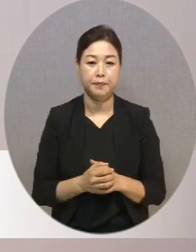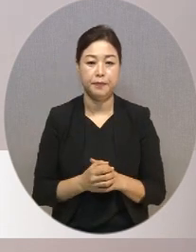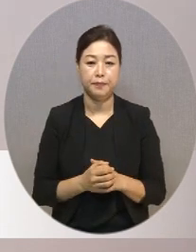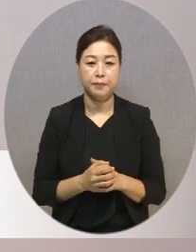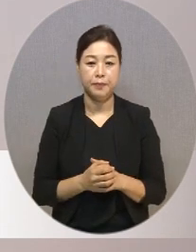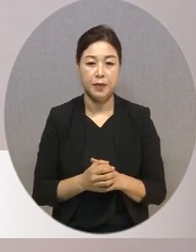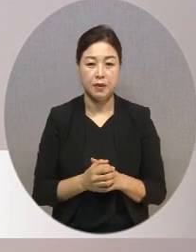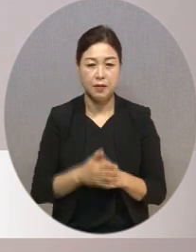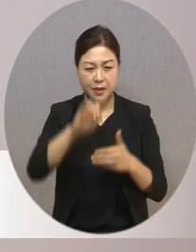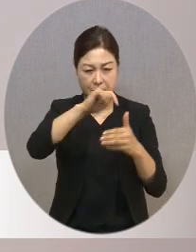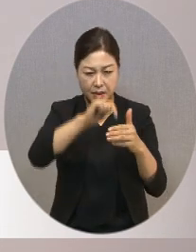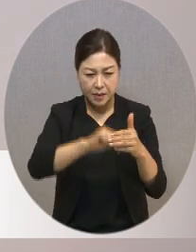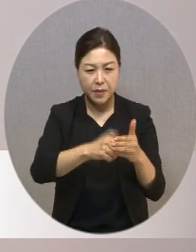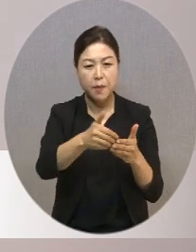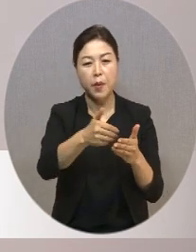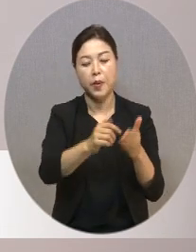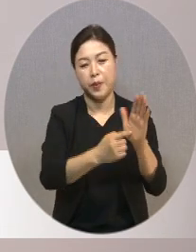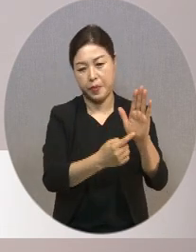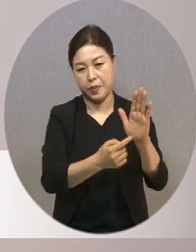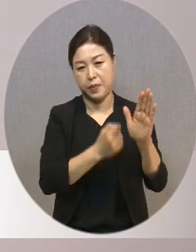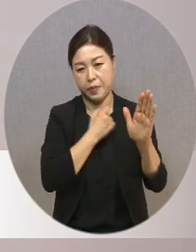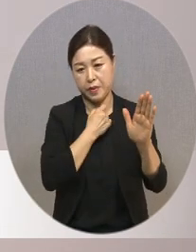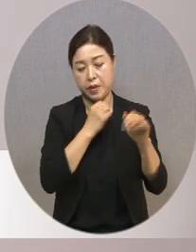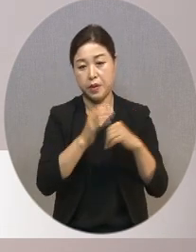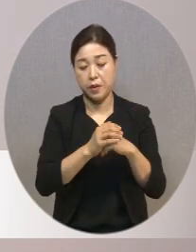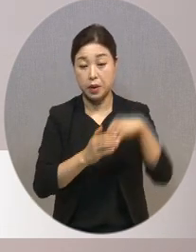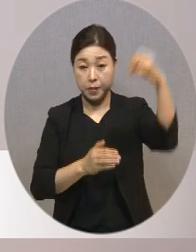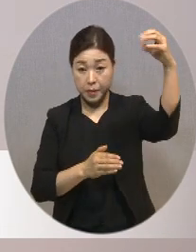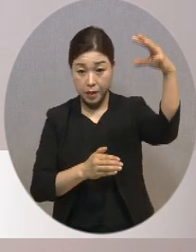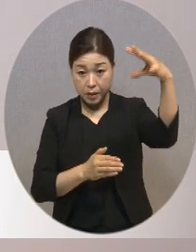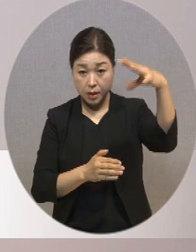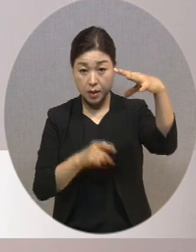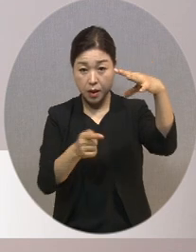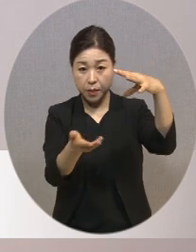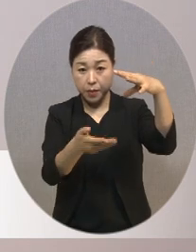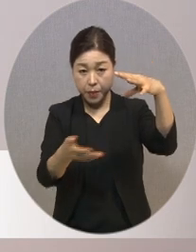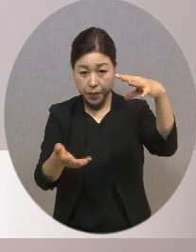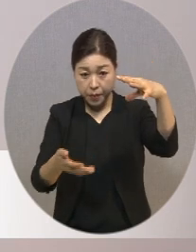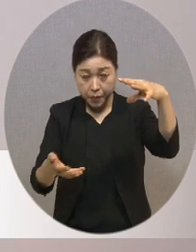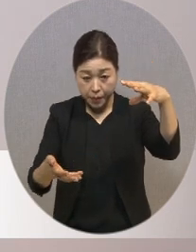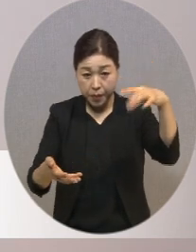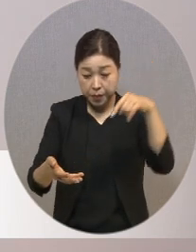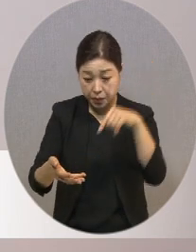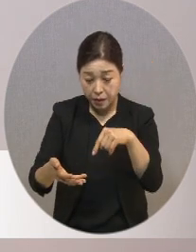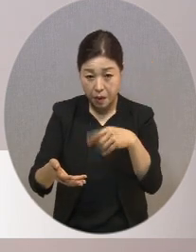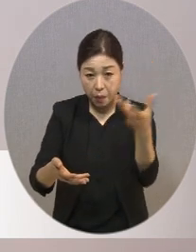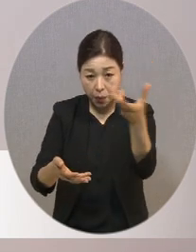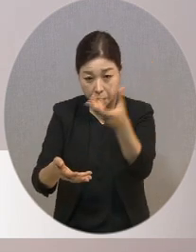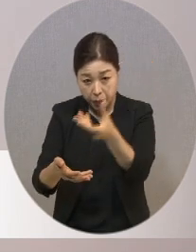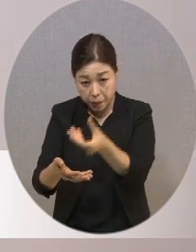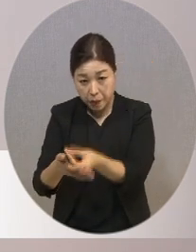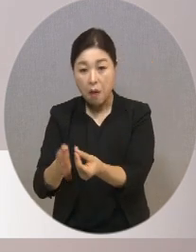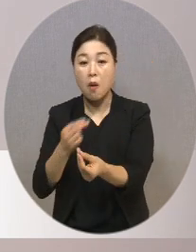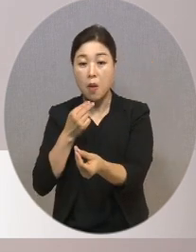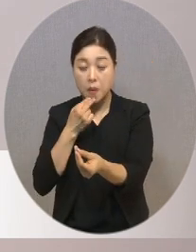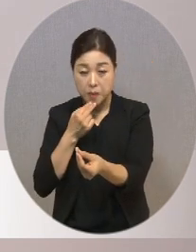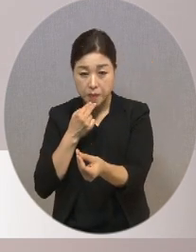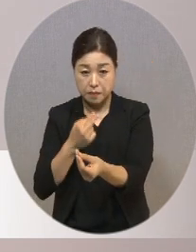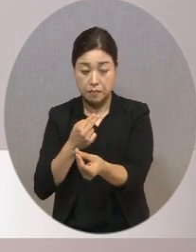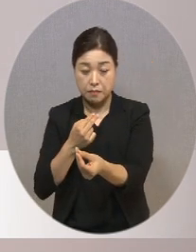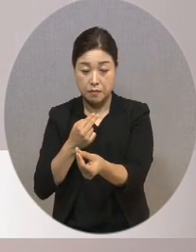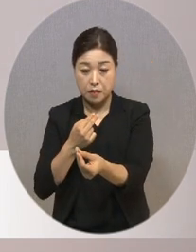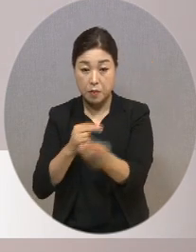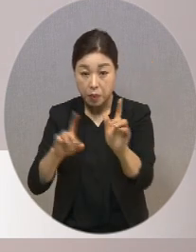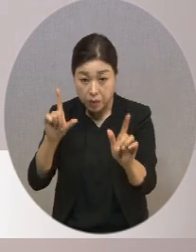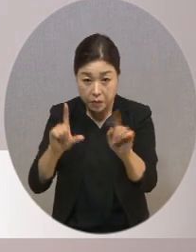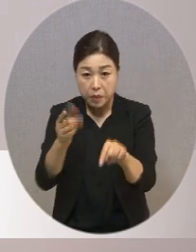것도 있고 빛 때문에 물속에 비춰지지 않은 그런 것은 물결에 따라서 변하는 그런 것을